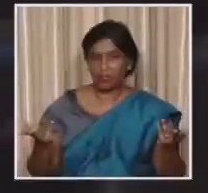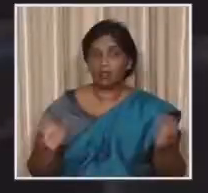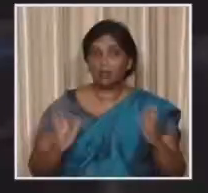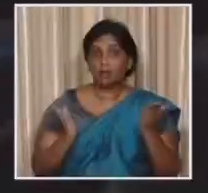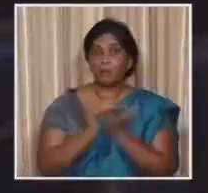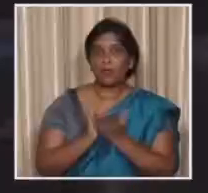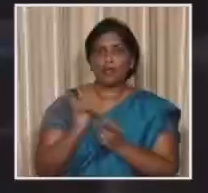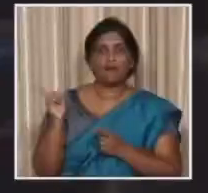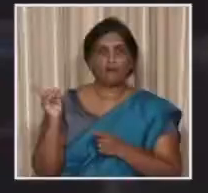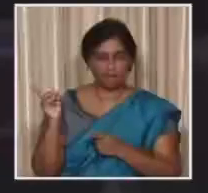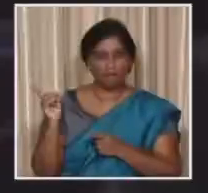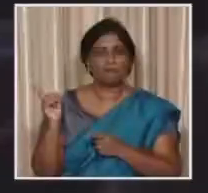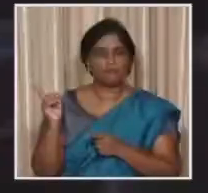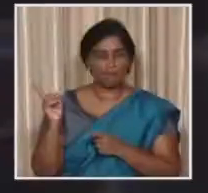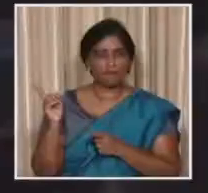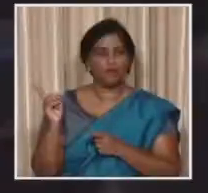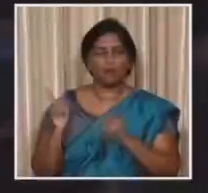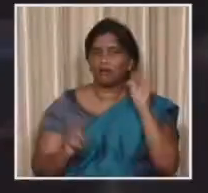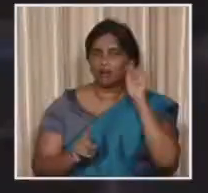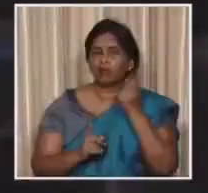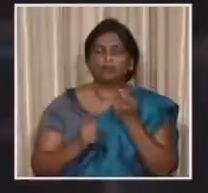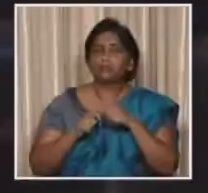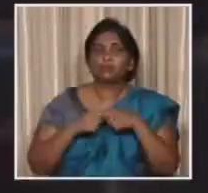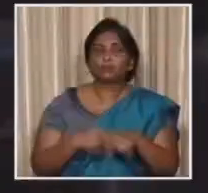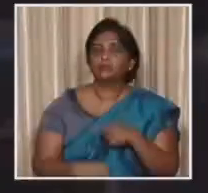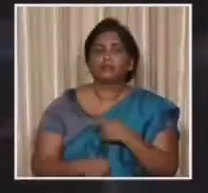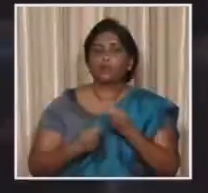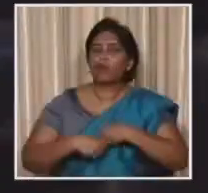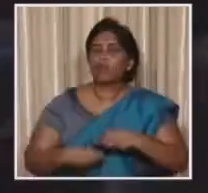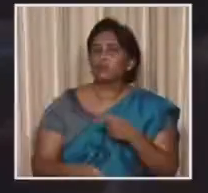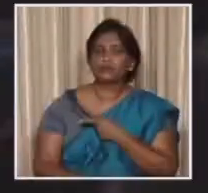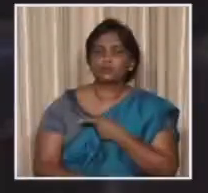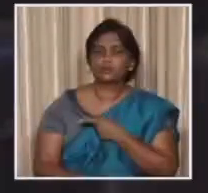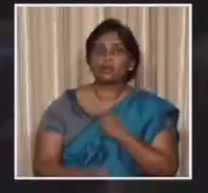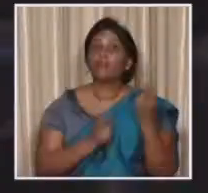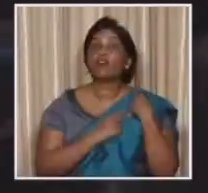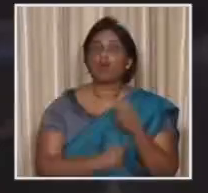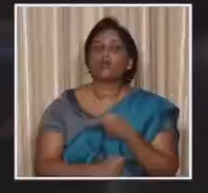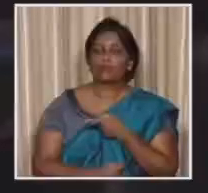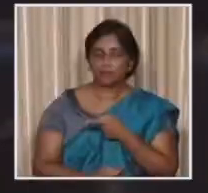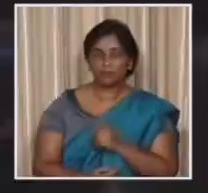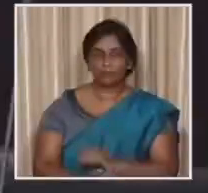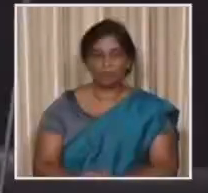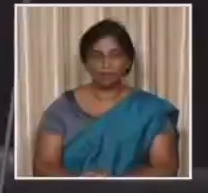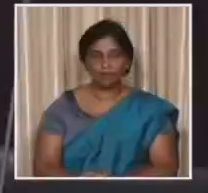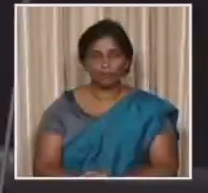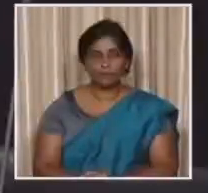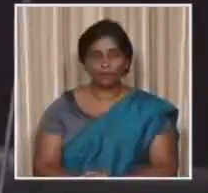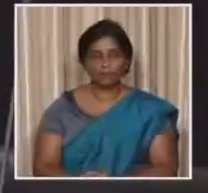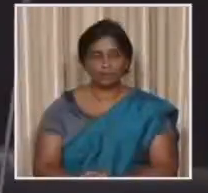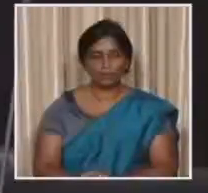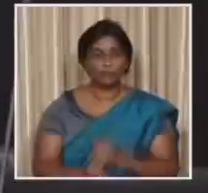ඡන්ද පත්‍රිකා තියෙනවා. මම ඔබතුමාගේ දරගන්න කැමති කොච්චර මුදල් ප්‍රමාණයක් නාස්තු වුණාද ඒකට වගේ කියන්නේ කවුද කියලා. ඒ ආයතනයේ ගැසට් කළා